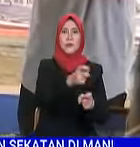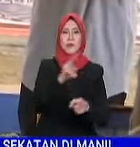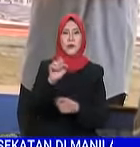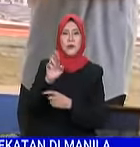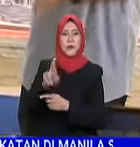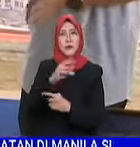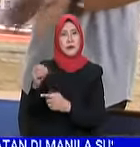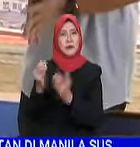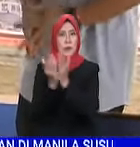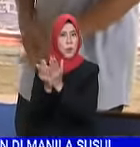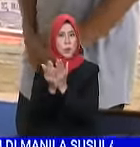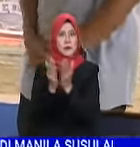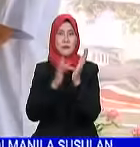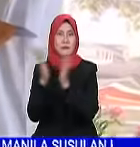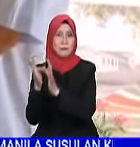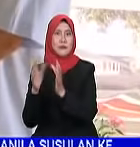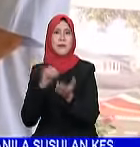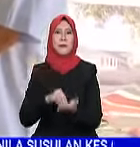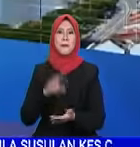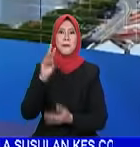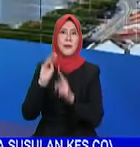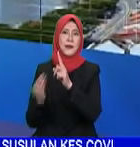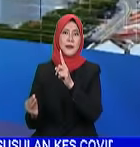gereja-gereja dan sekolah mubalik Katolik di Miri.